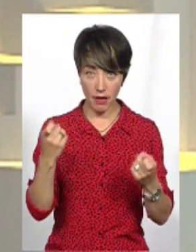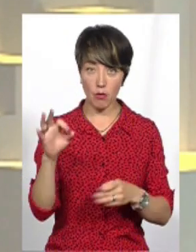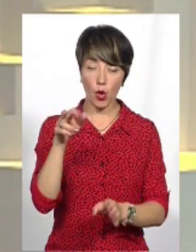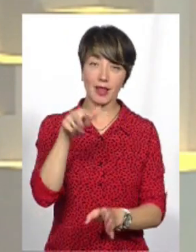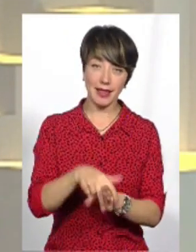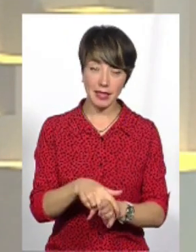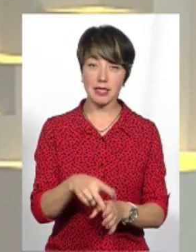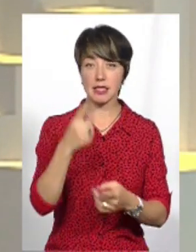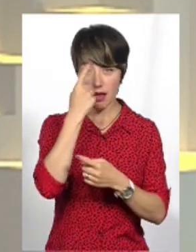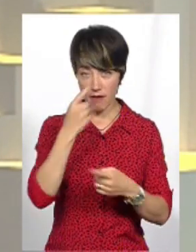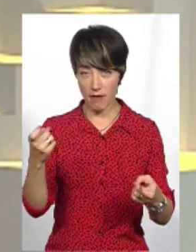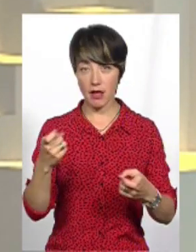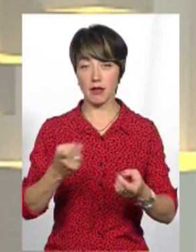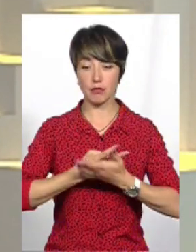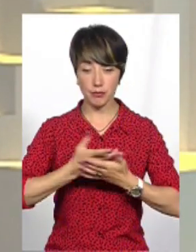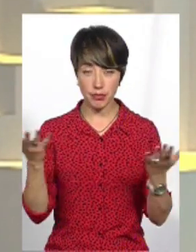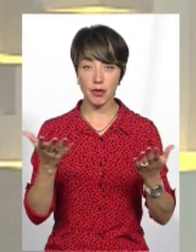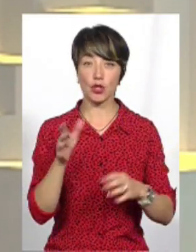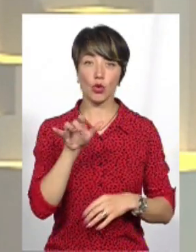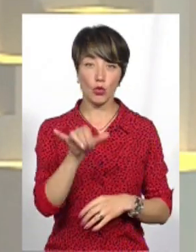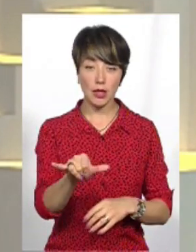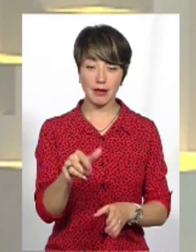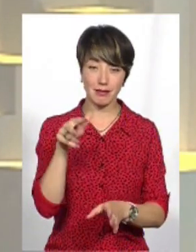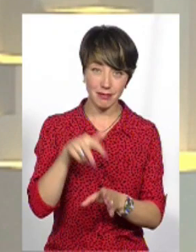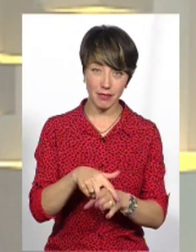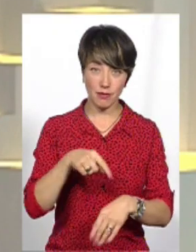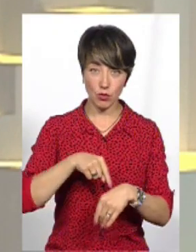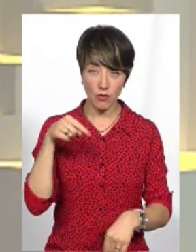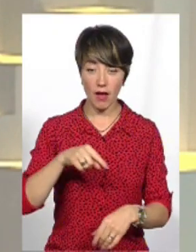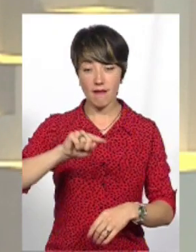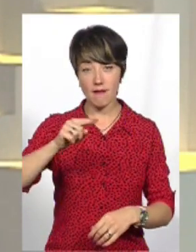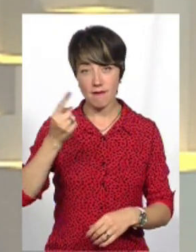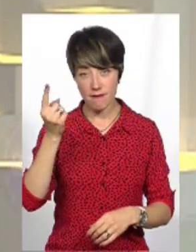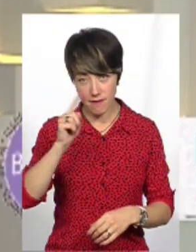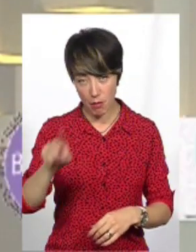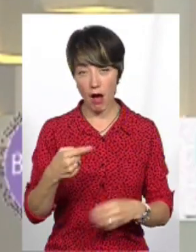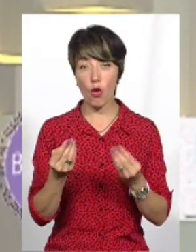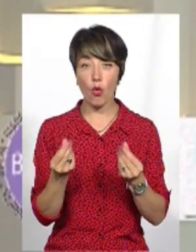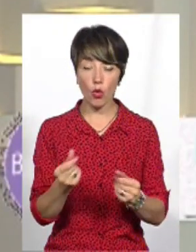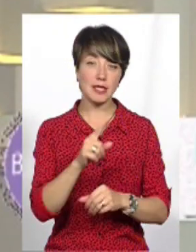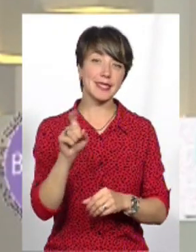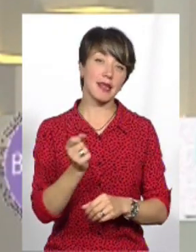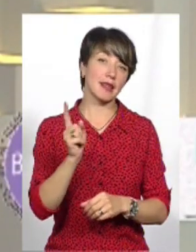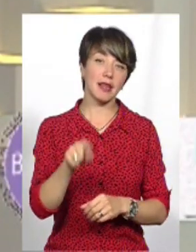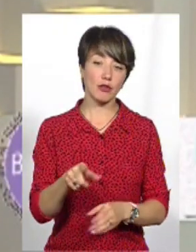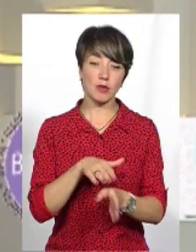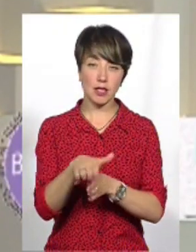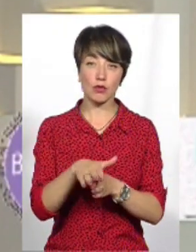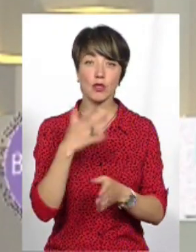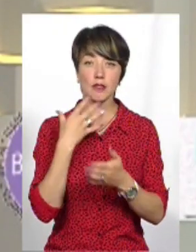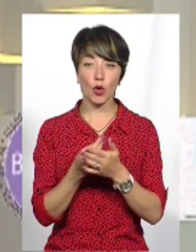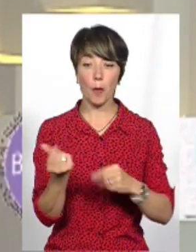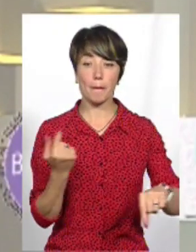тиск, якщо вони заявили про те, що їх на них тиснуть, з них вимагають кошти за те, що вони здійснюють